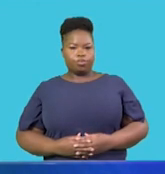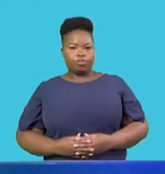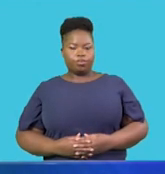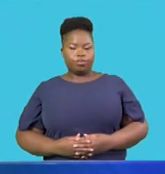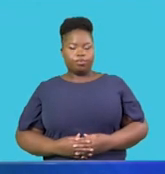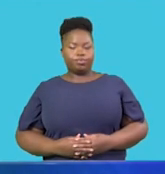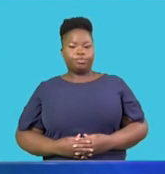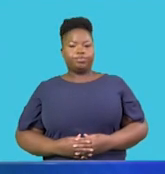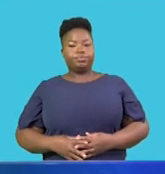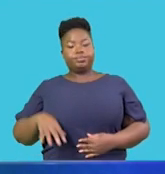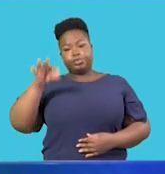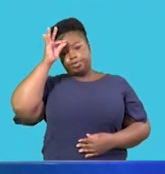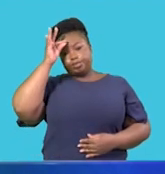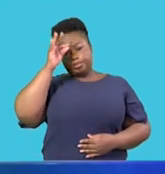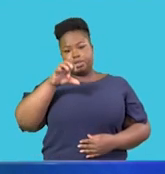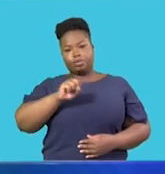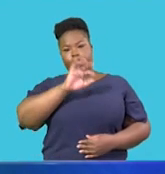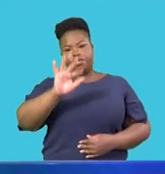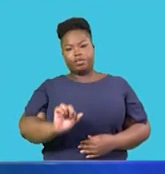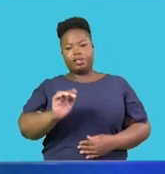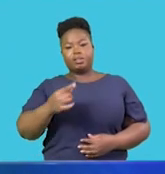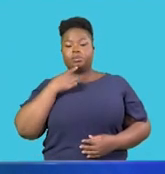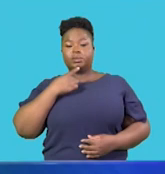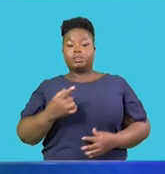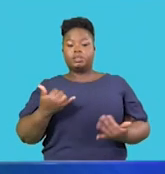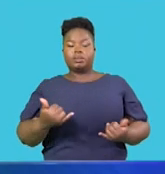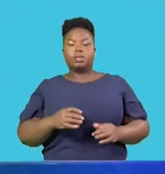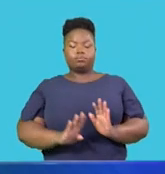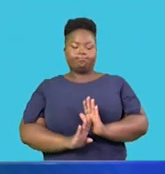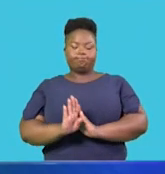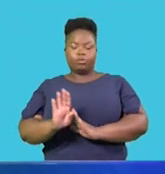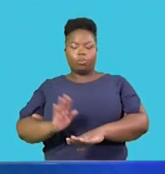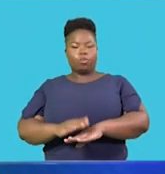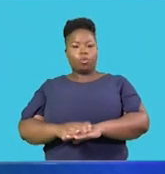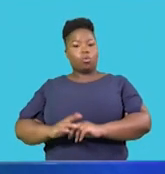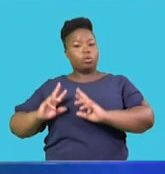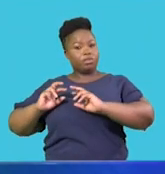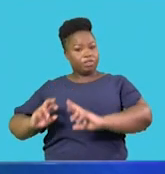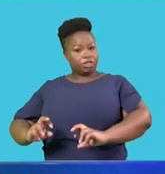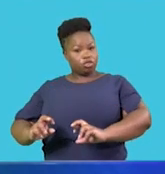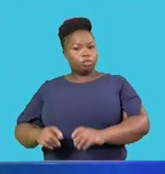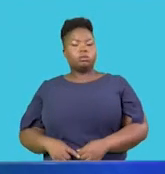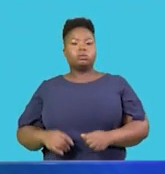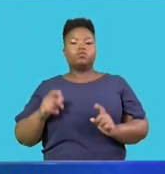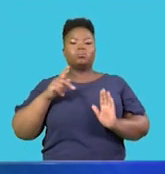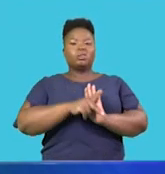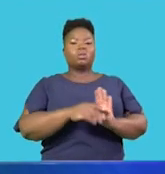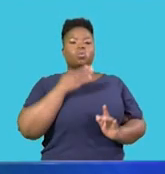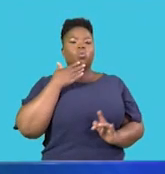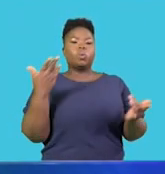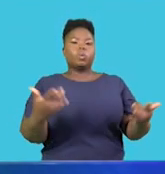Ngonzo yes polisa yu mzanzafrika iku nsegi sileo kubwa kukona inkubela pambile bonagalayo kwekiala lukubula lakwa mrepa